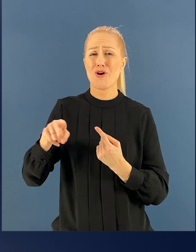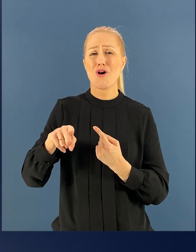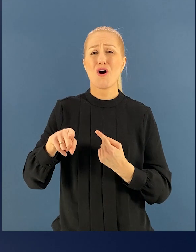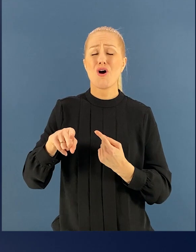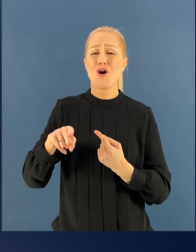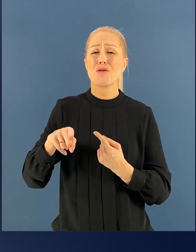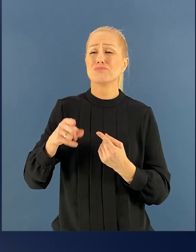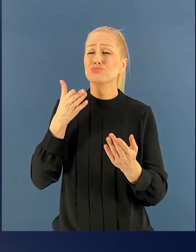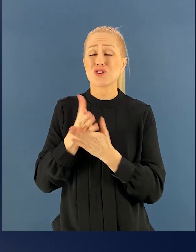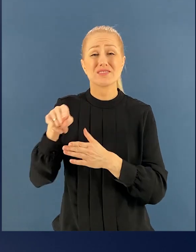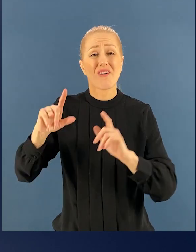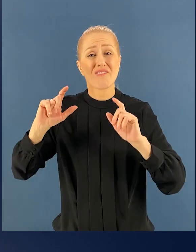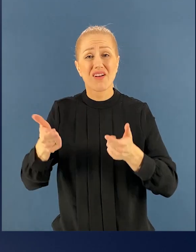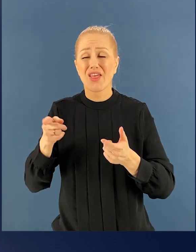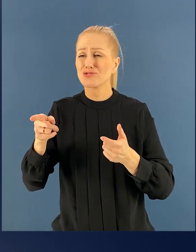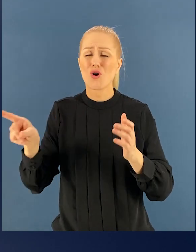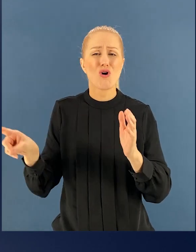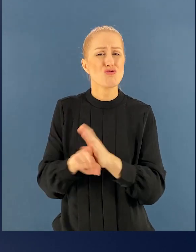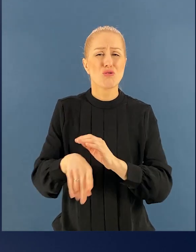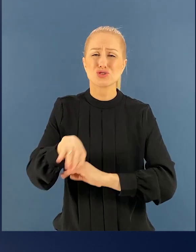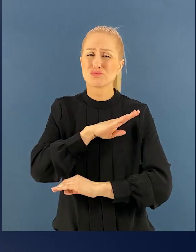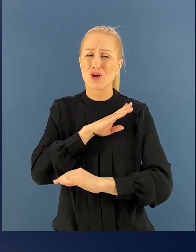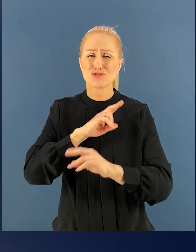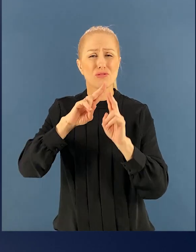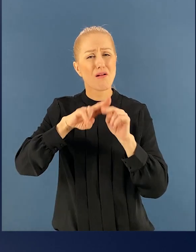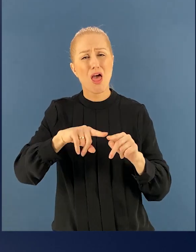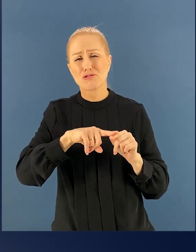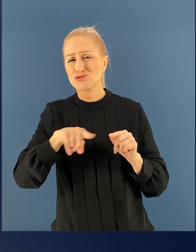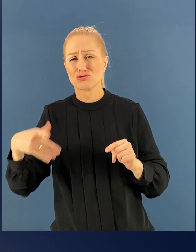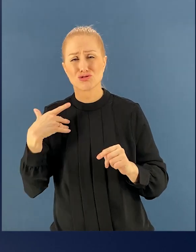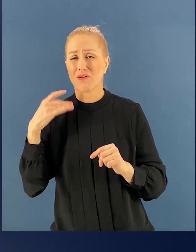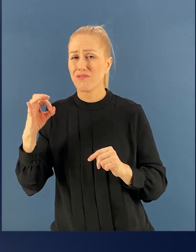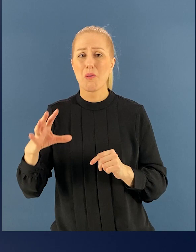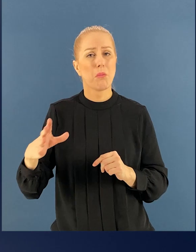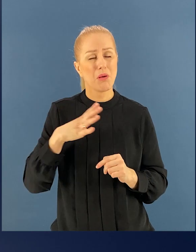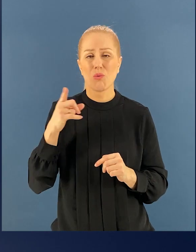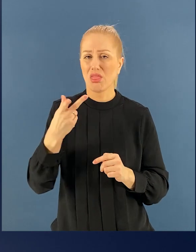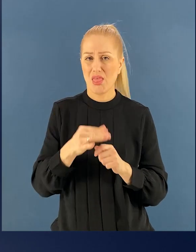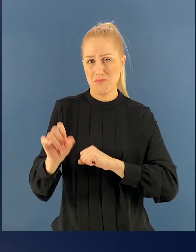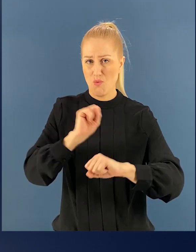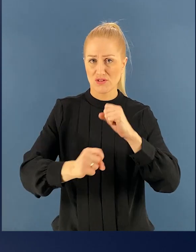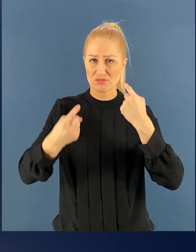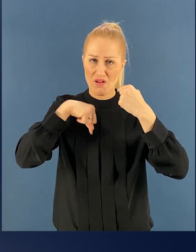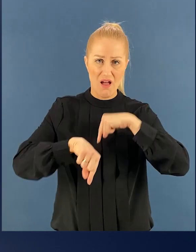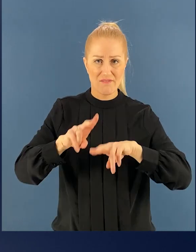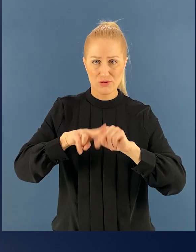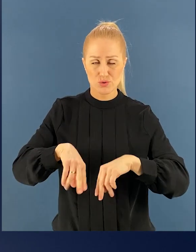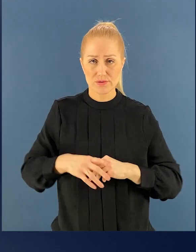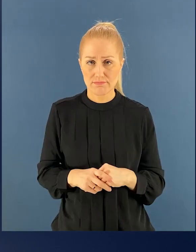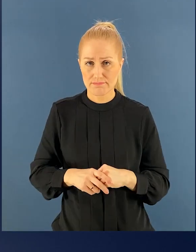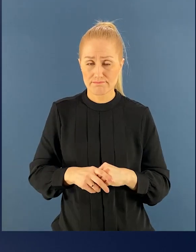niepełnosprawność przez całe życie. Ale pochylamy także i głowy nad pamięcią wszystkich